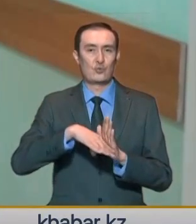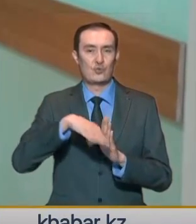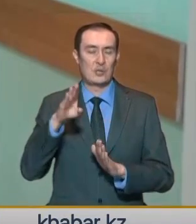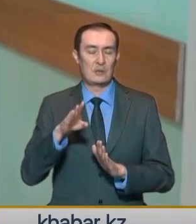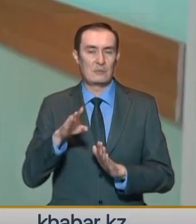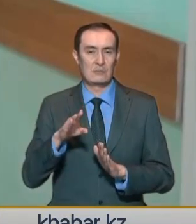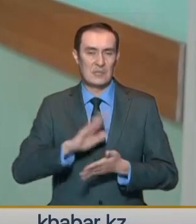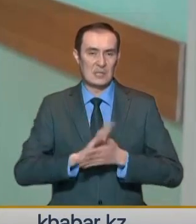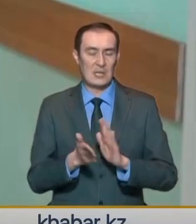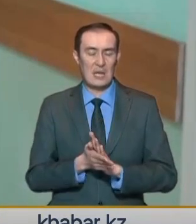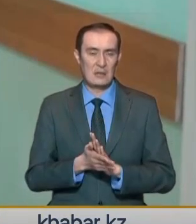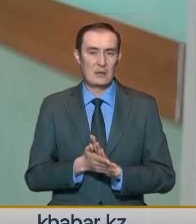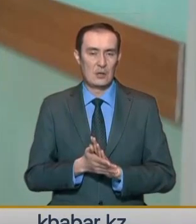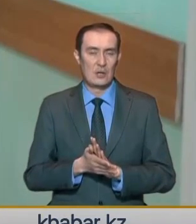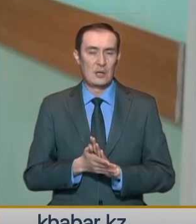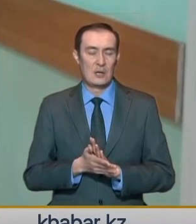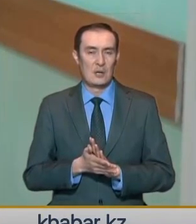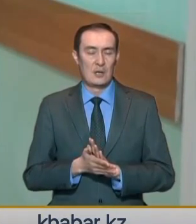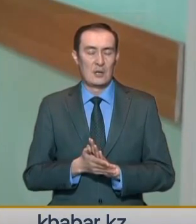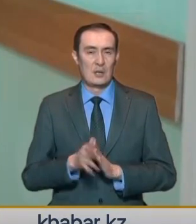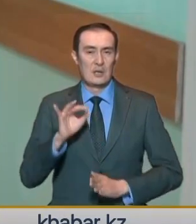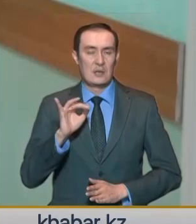состояния и состояния вывели.